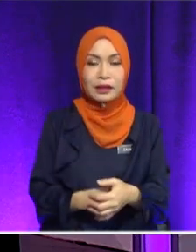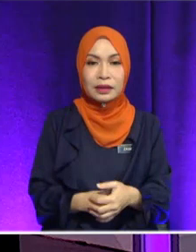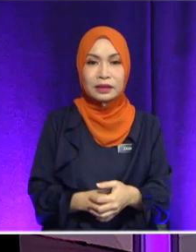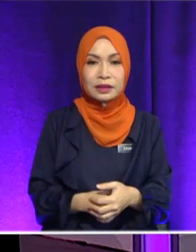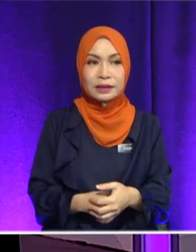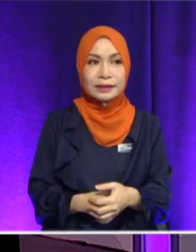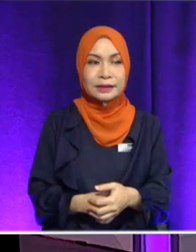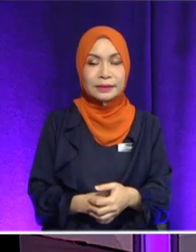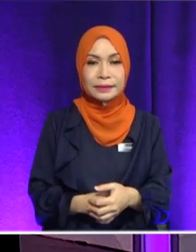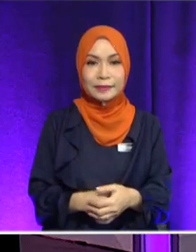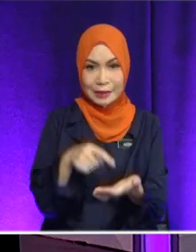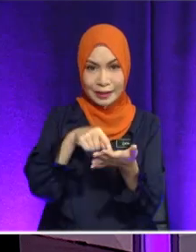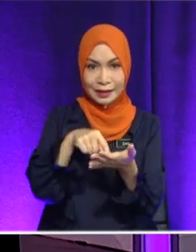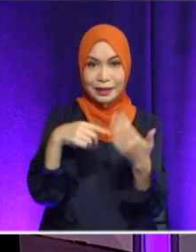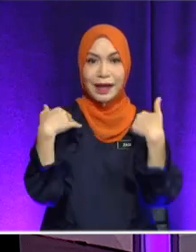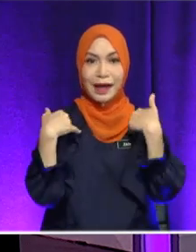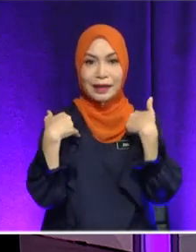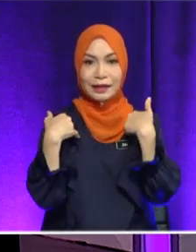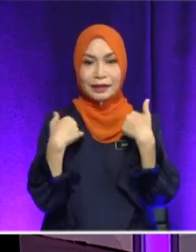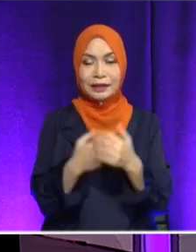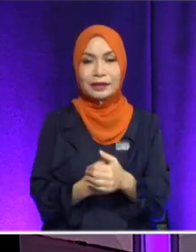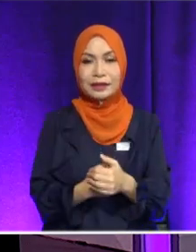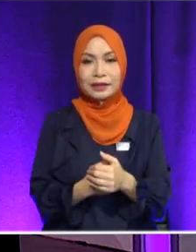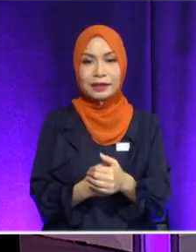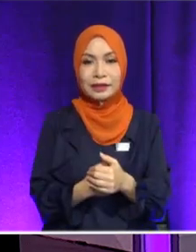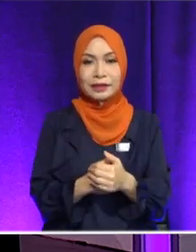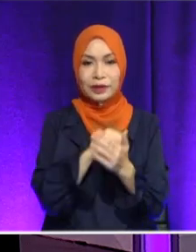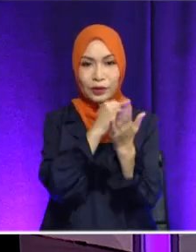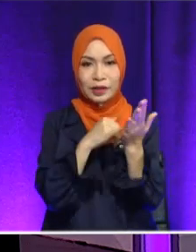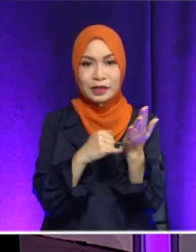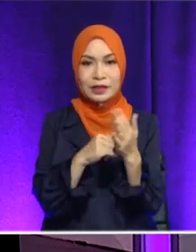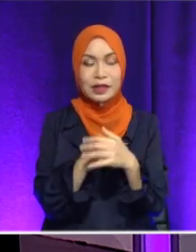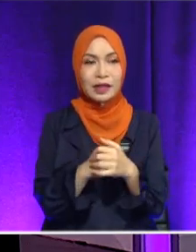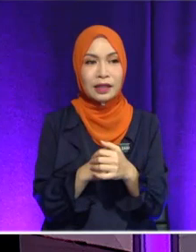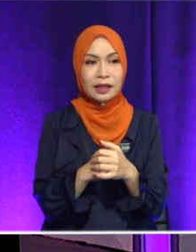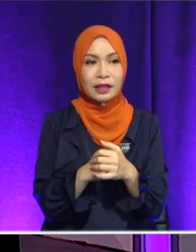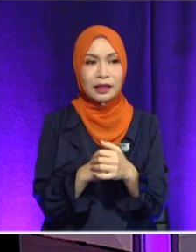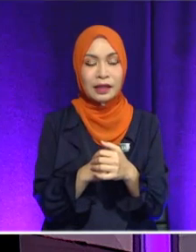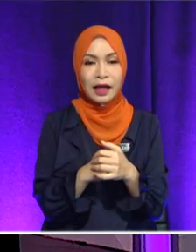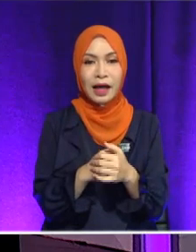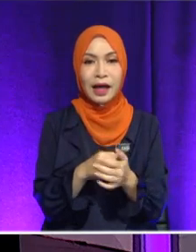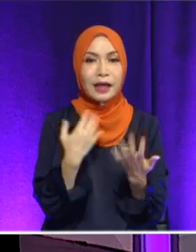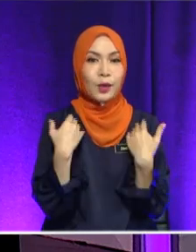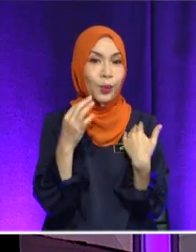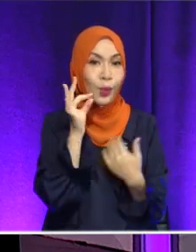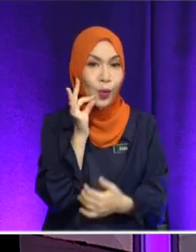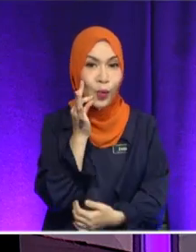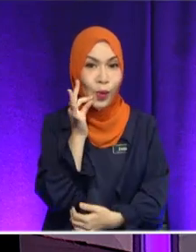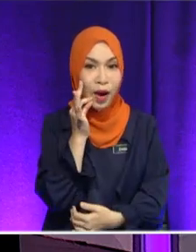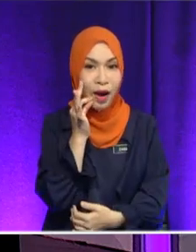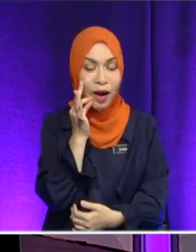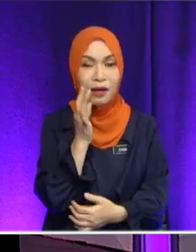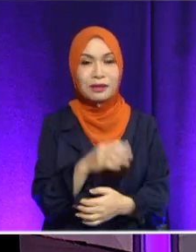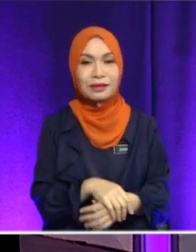di sini ada tulisan Joyo di sini kita ada buah lemon di sini kita ada pisau